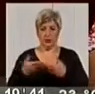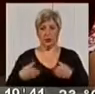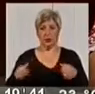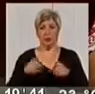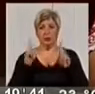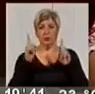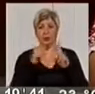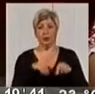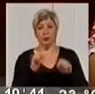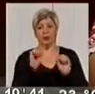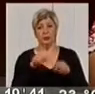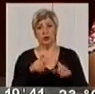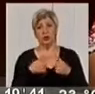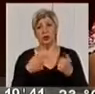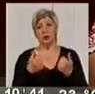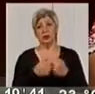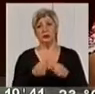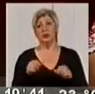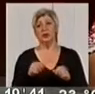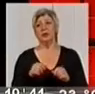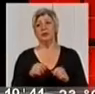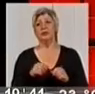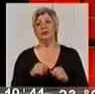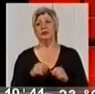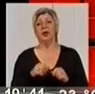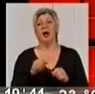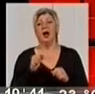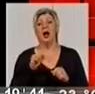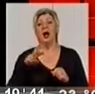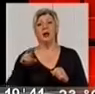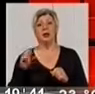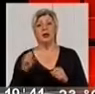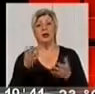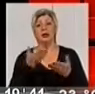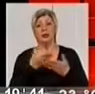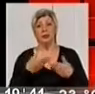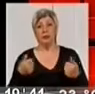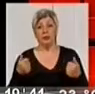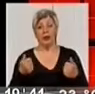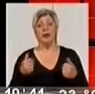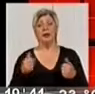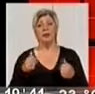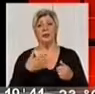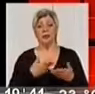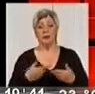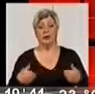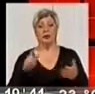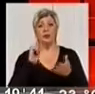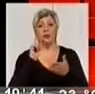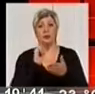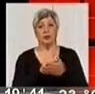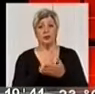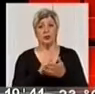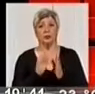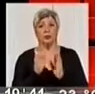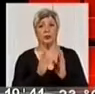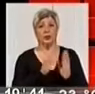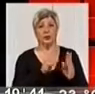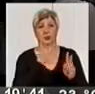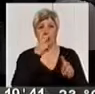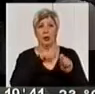Тобто це можна організувати от таким чином. Я не знав цього. Але ми... Я ще раз повторю, ми в обов'язковому порядку дивимося заклад, що воно там